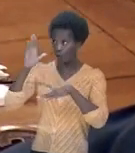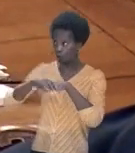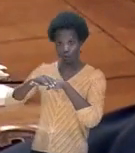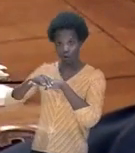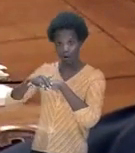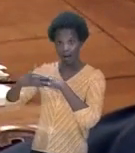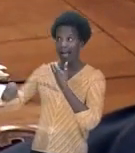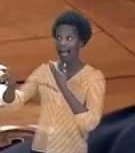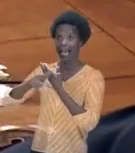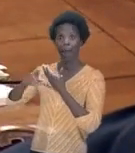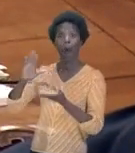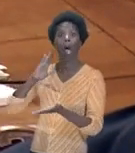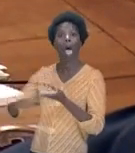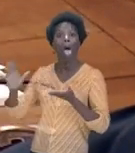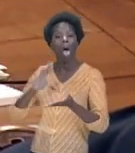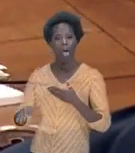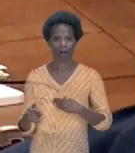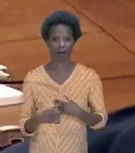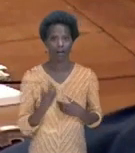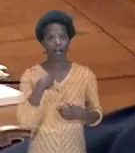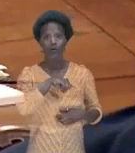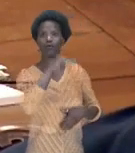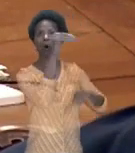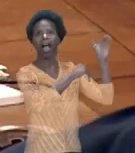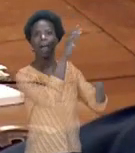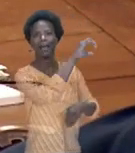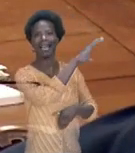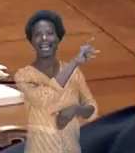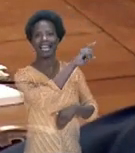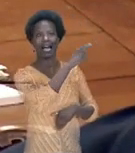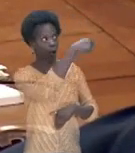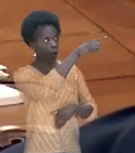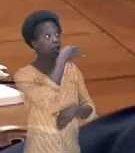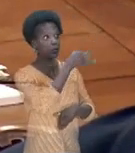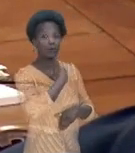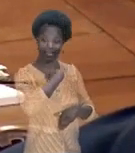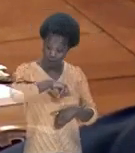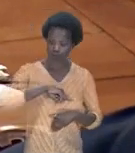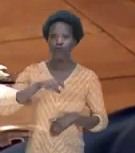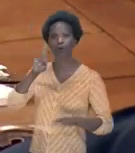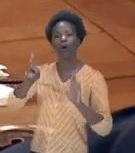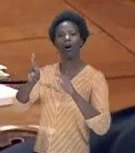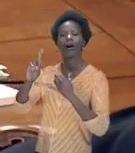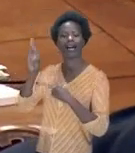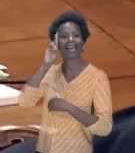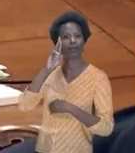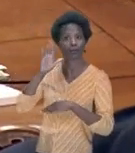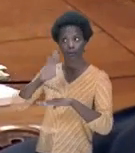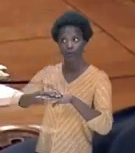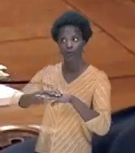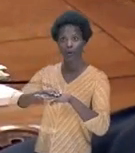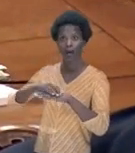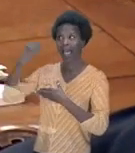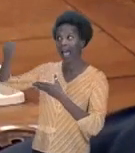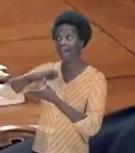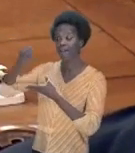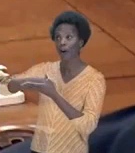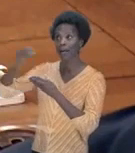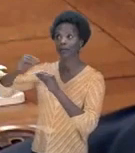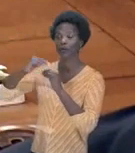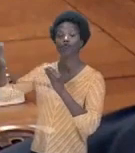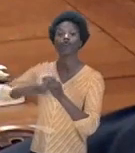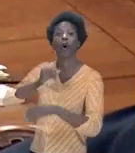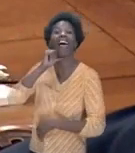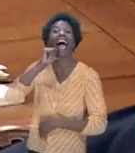raison. Pour autant, vous ne nous avez toujours rien transmis. Alors, moi j'ai une question,